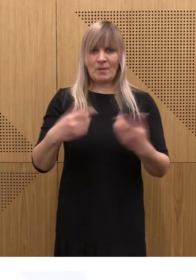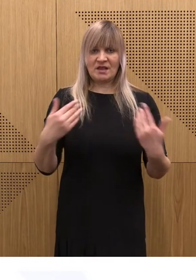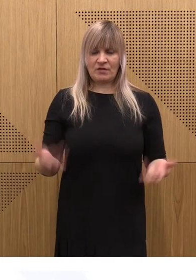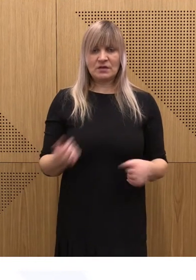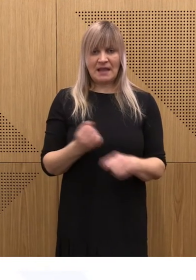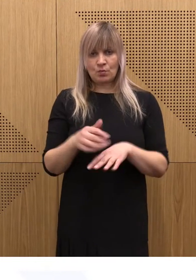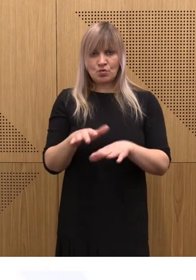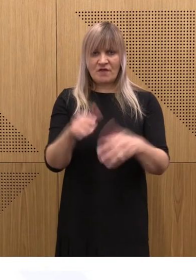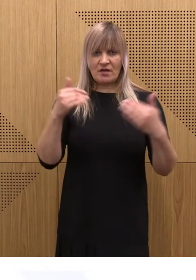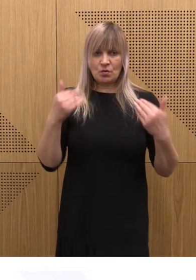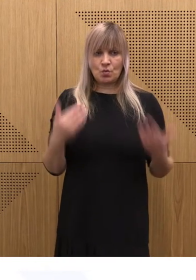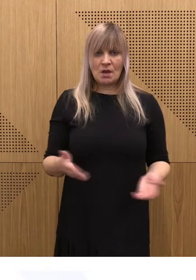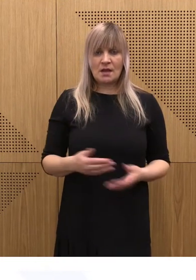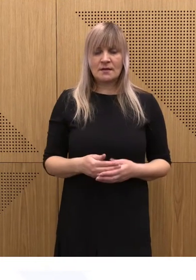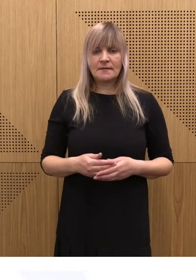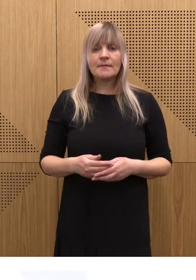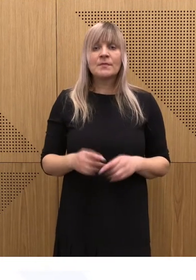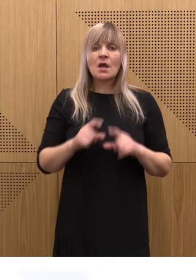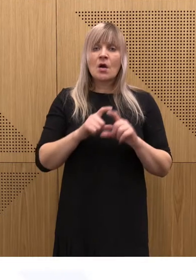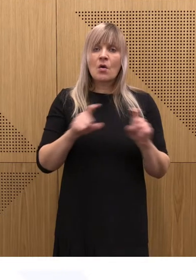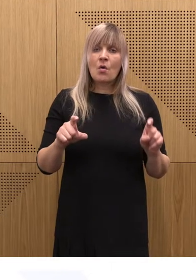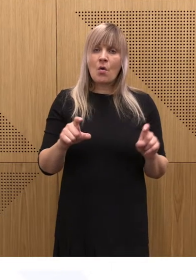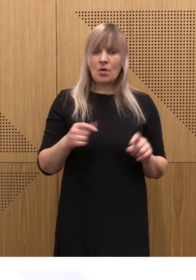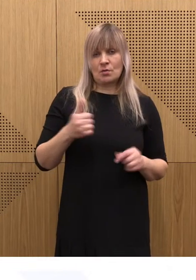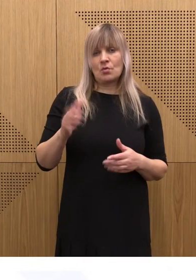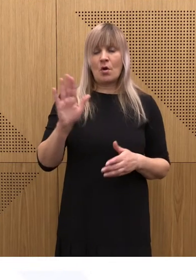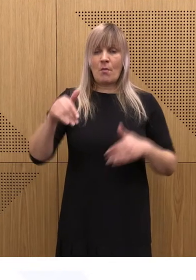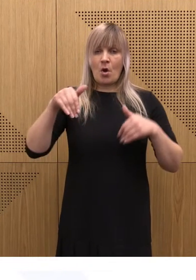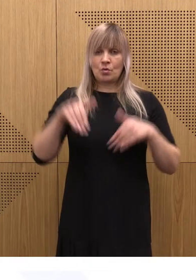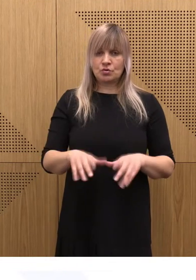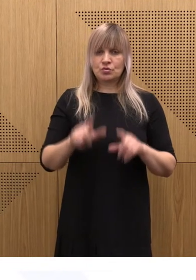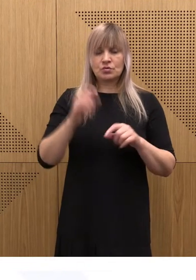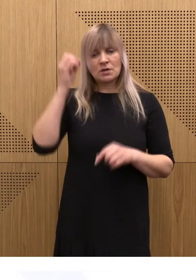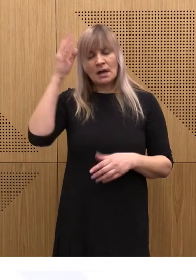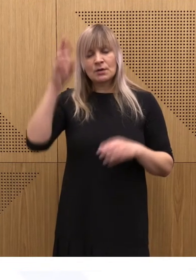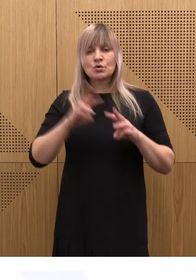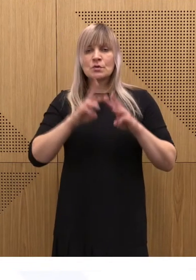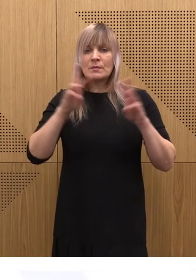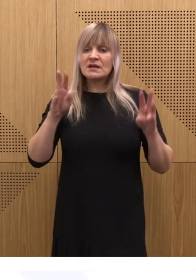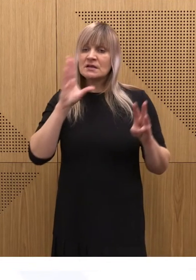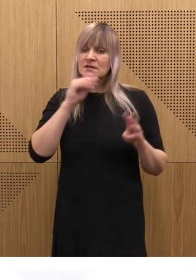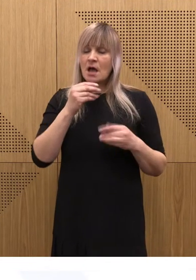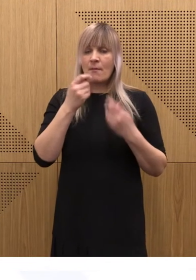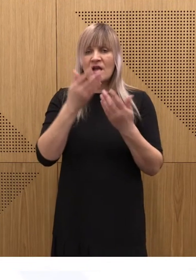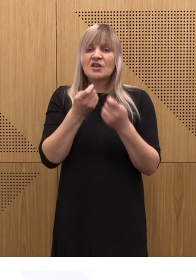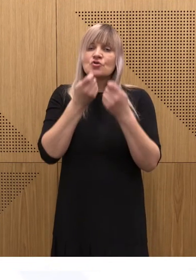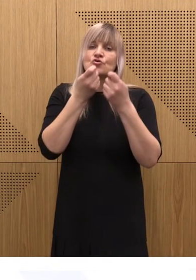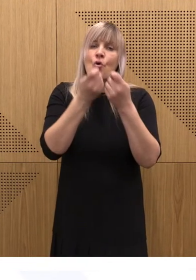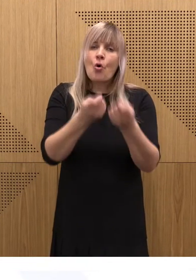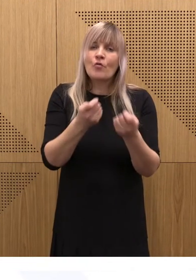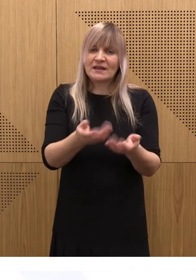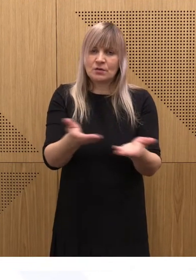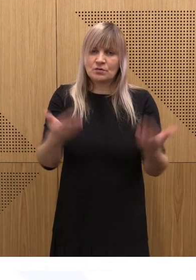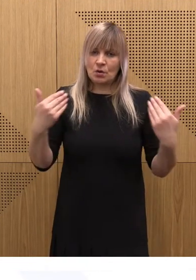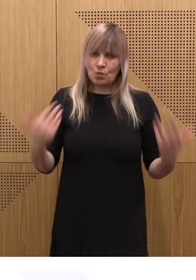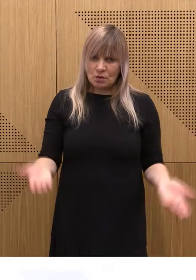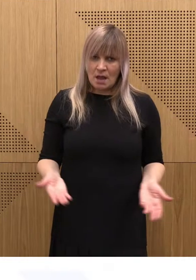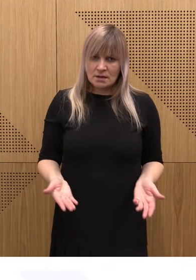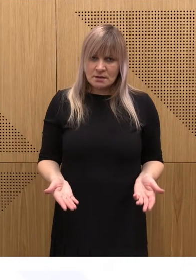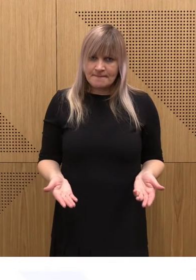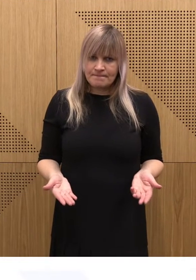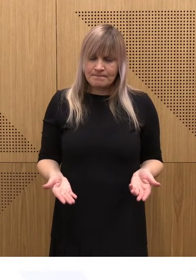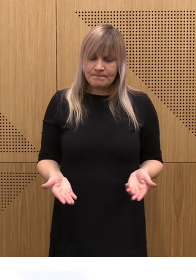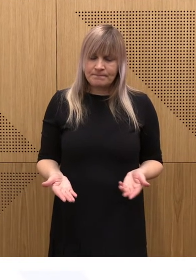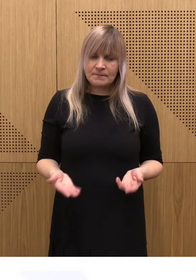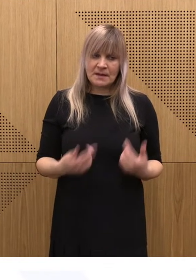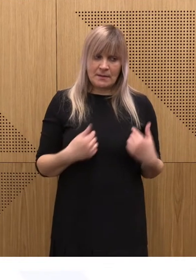toimetavad. See on koolipidaja otsus. Haridusministeerium saab anda juhiseid ja soovitusi vähemalt selle põhjal, mida